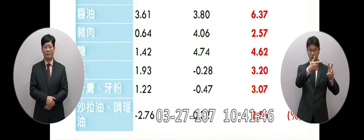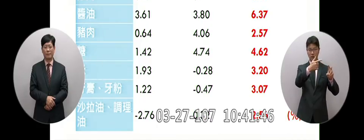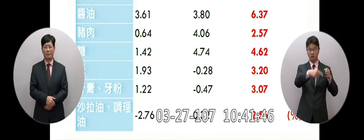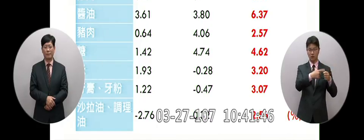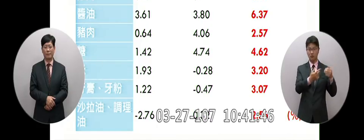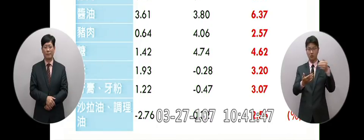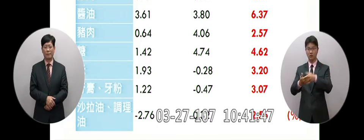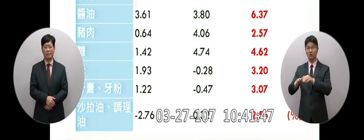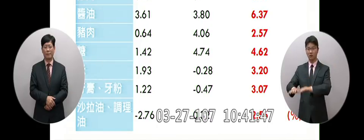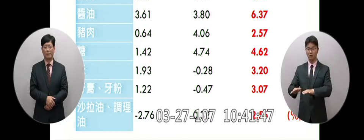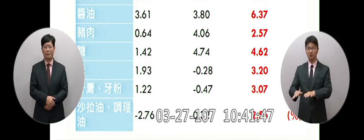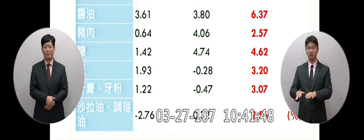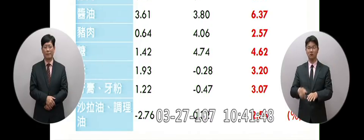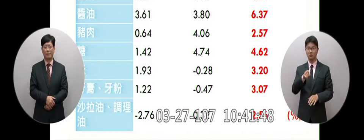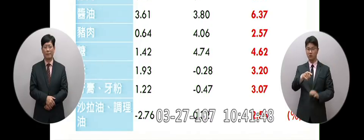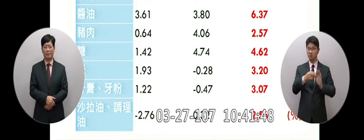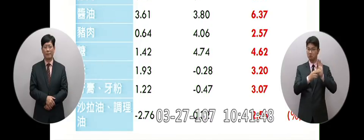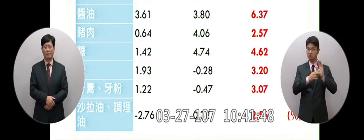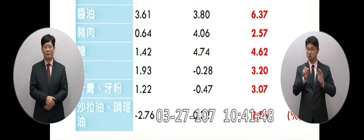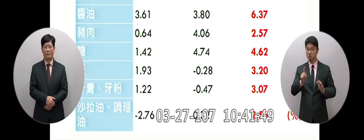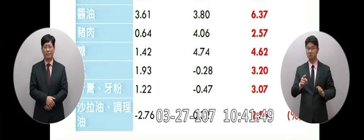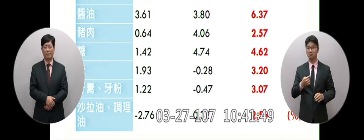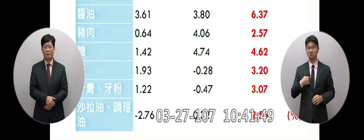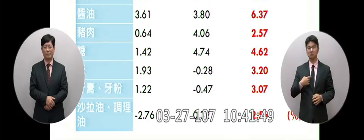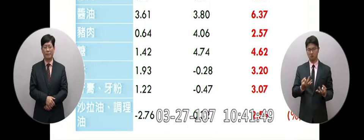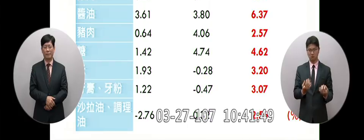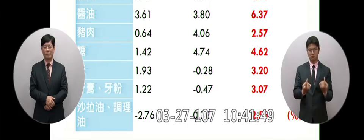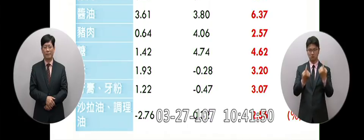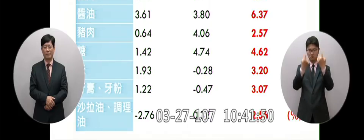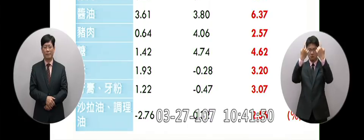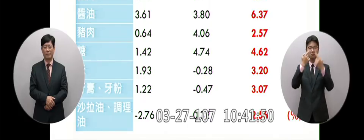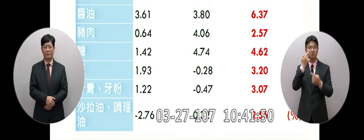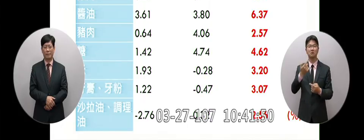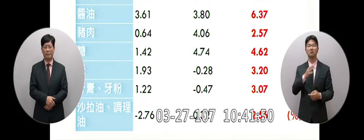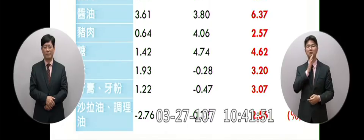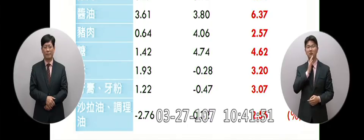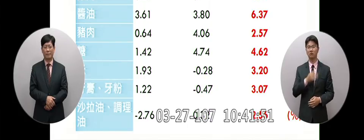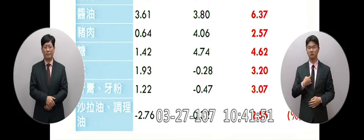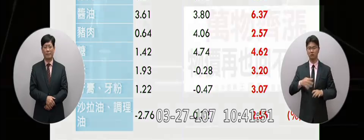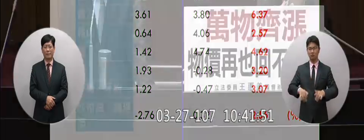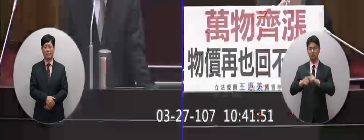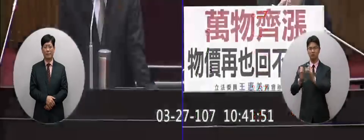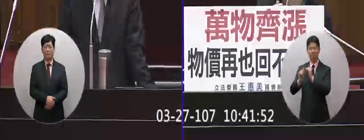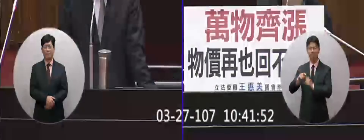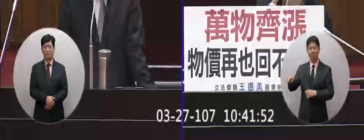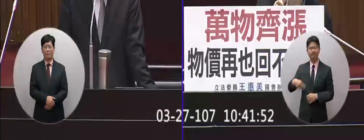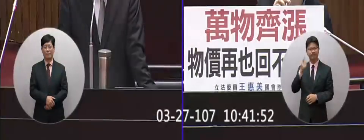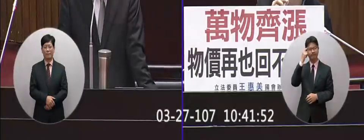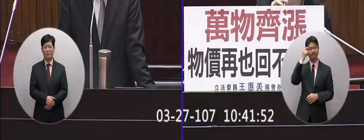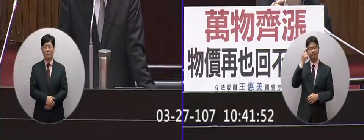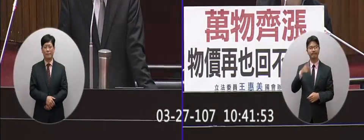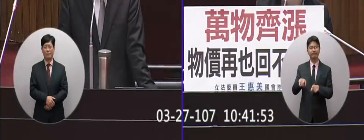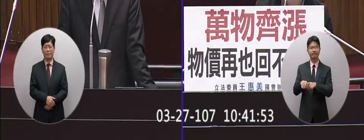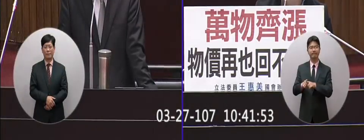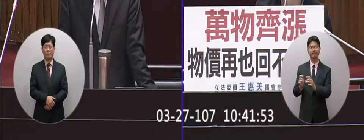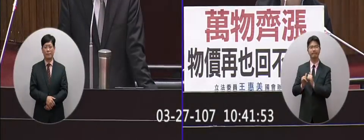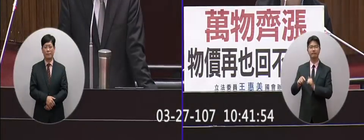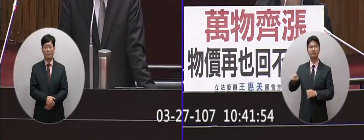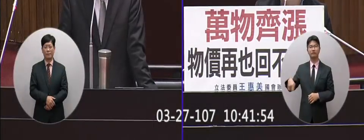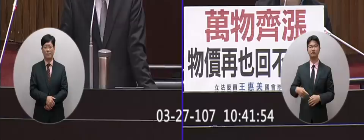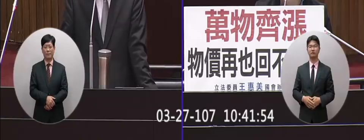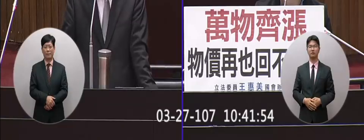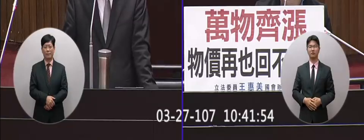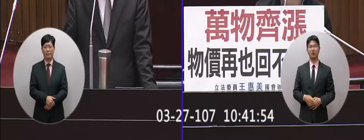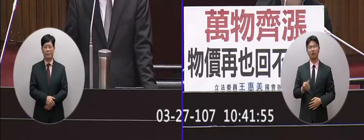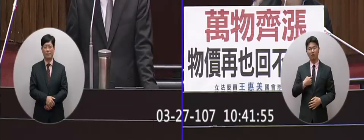2016年到2018年，再再都告诉我们，我们是处于上涨的一个过程。所以这个就是为什么现在民众的一般的百姓，他说